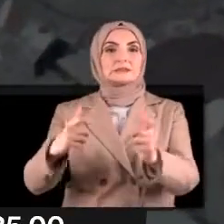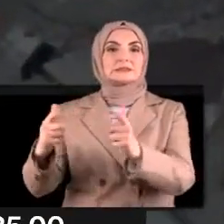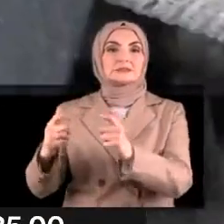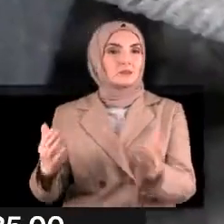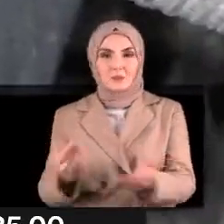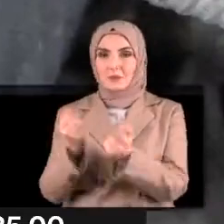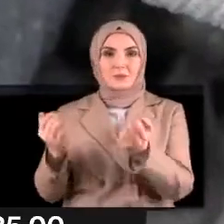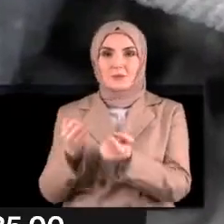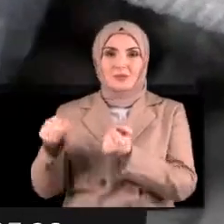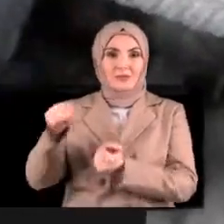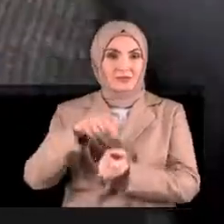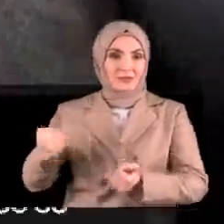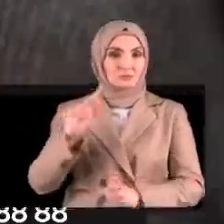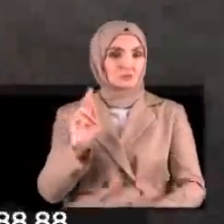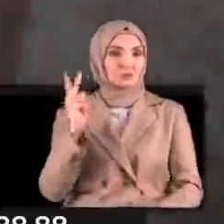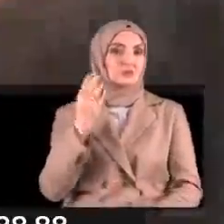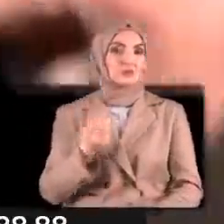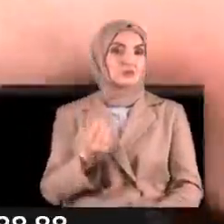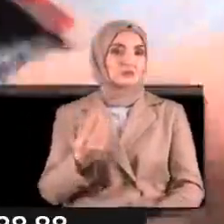kendisi oldu. Ayağının altını biraz al abi.